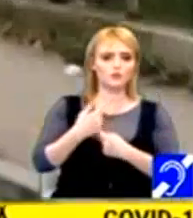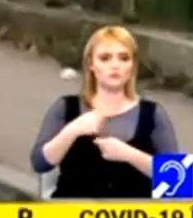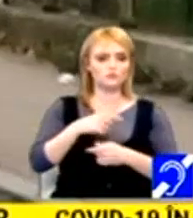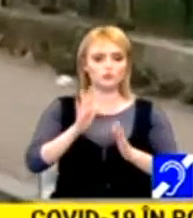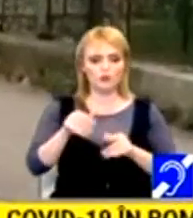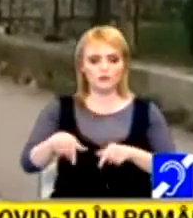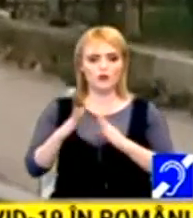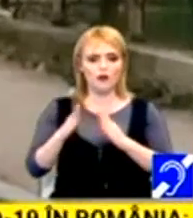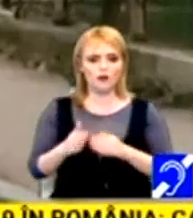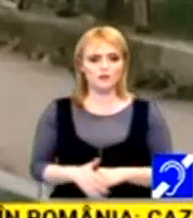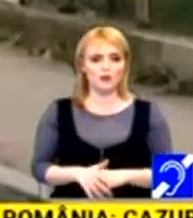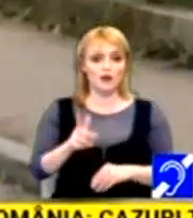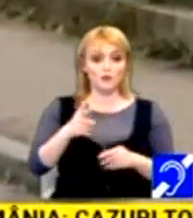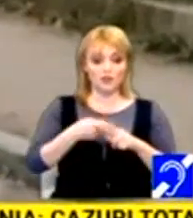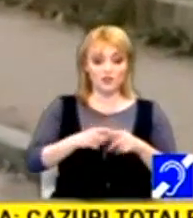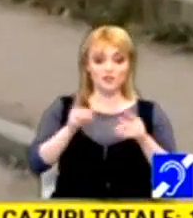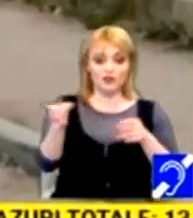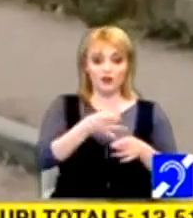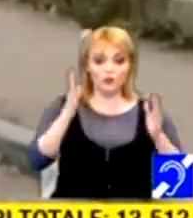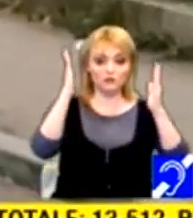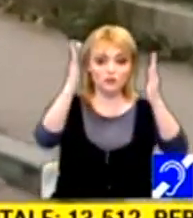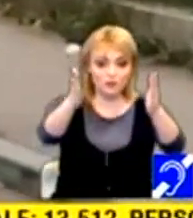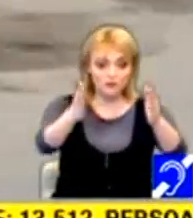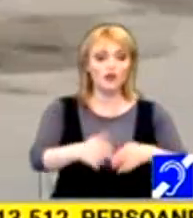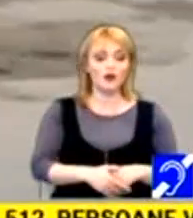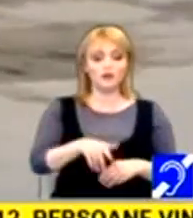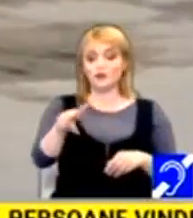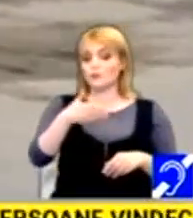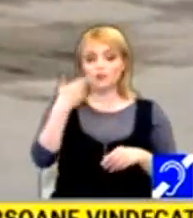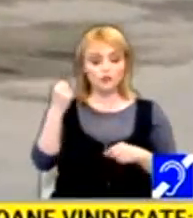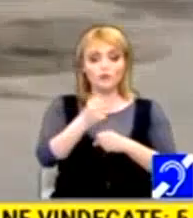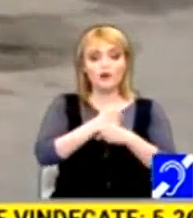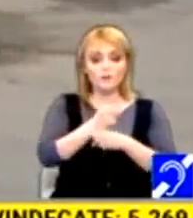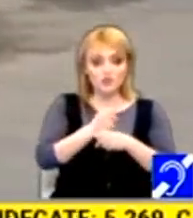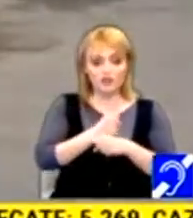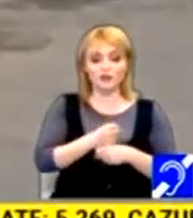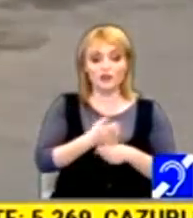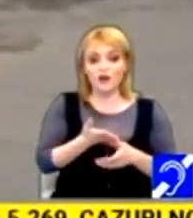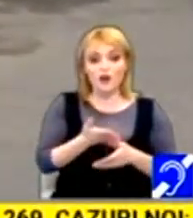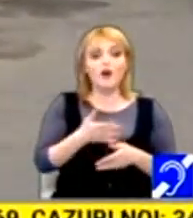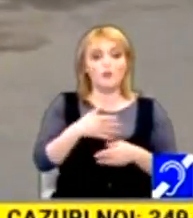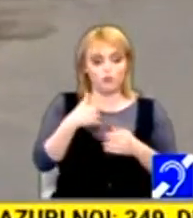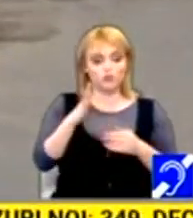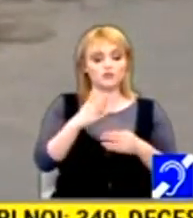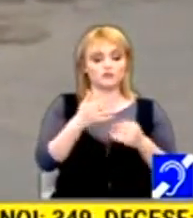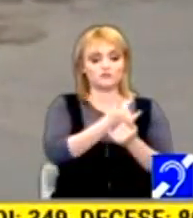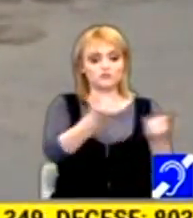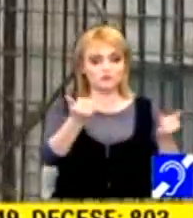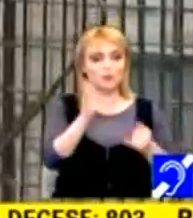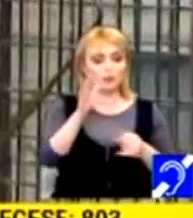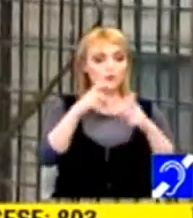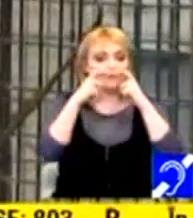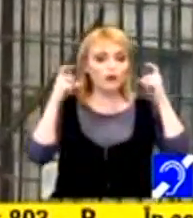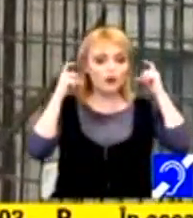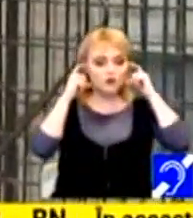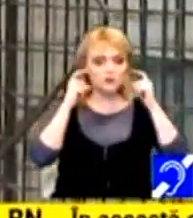curte. Pentru că în cartier nu există farmacii, oamenii vor primi gratuit măști de la primărie, iar pentru medicamente vor suna la un număr de